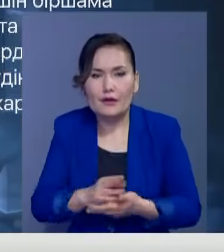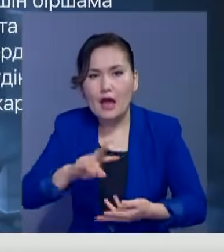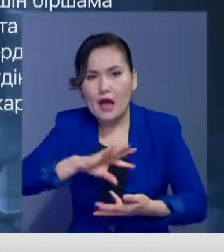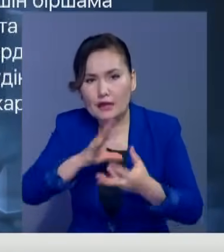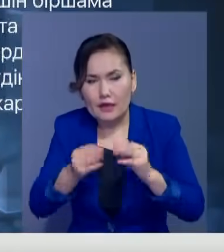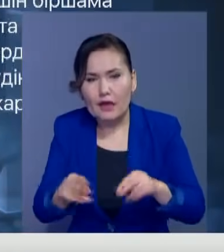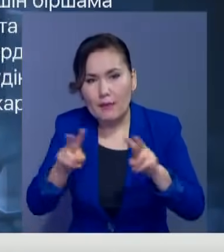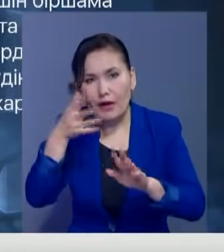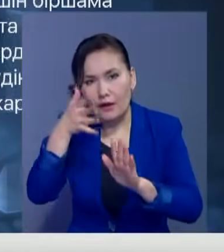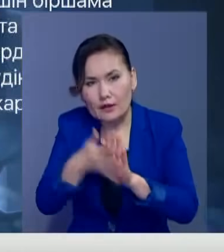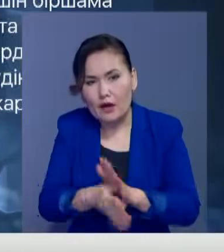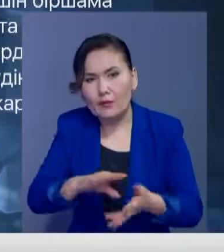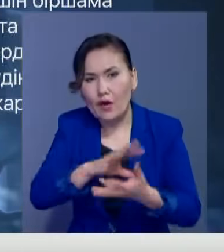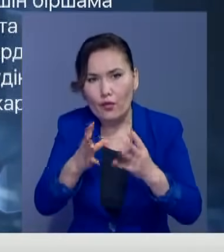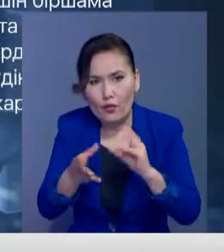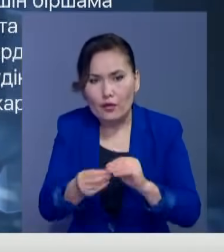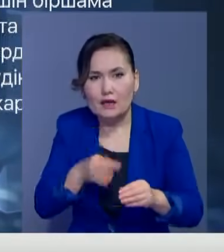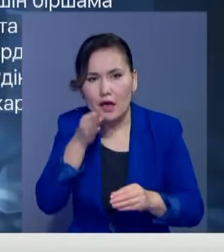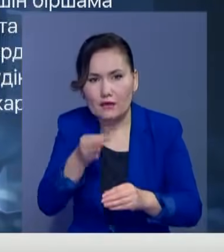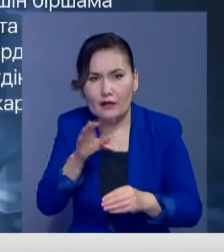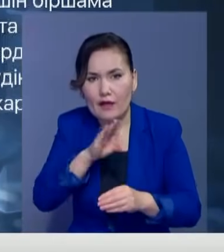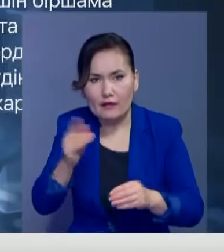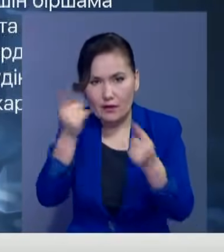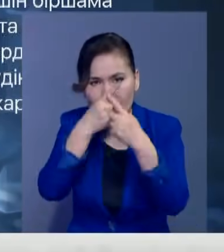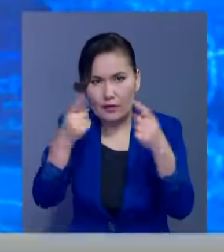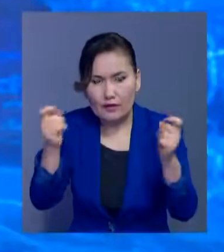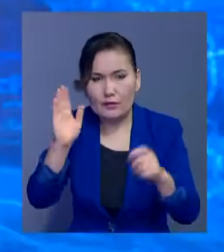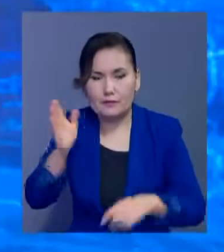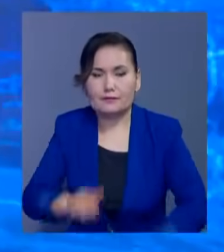егжей-тегжейі қорытындыларды жариялағаннан кейін ұсынылатын болады.